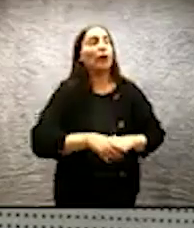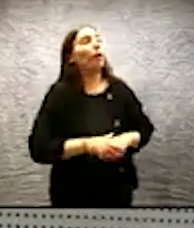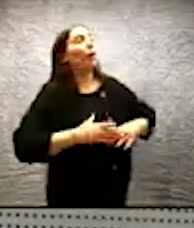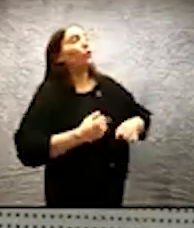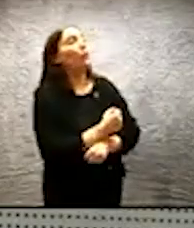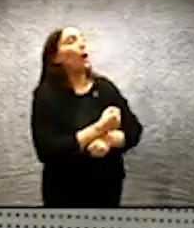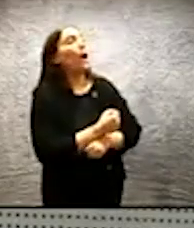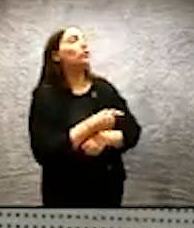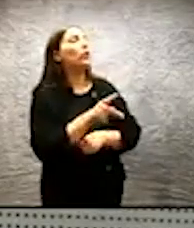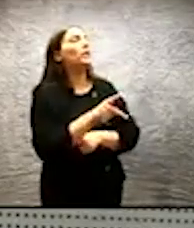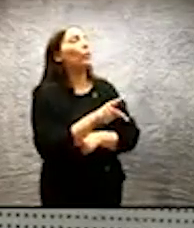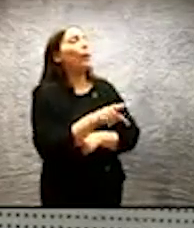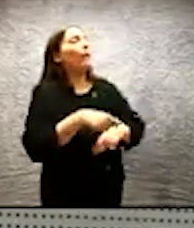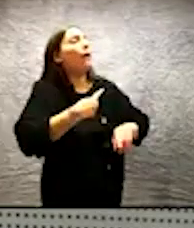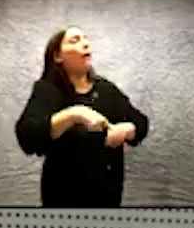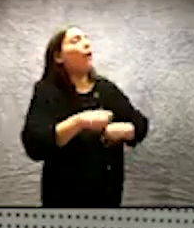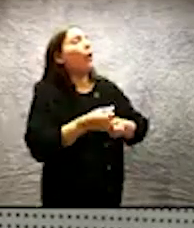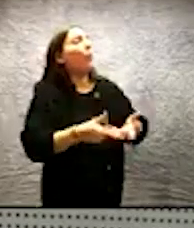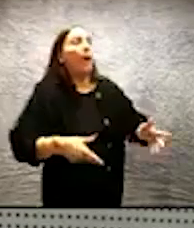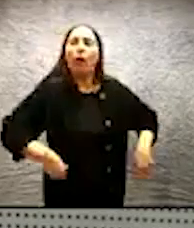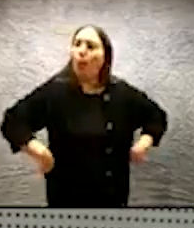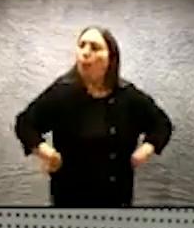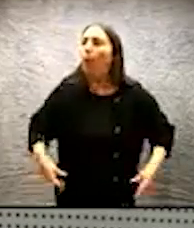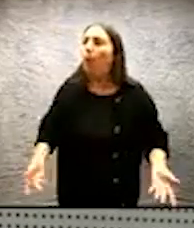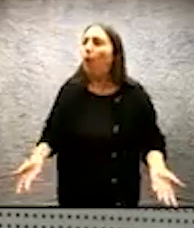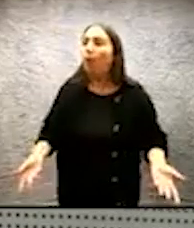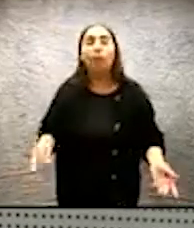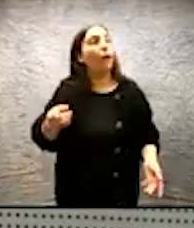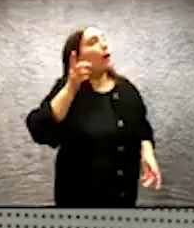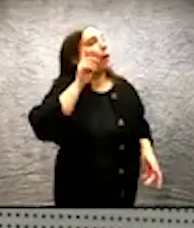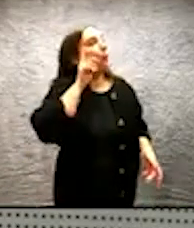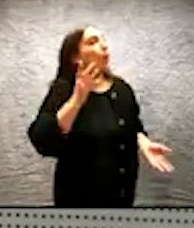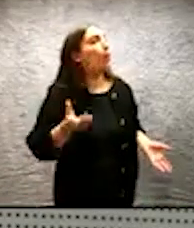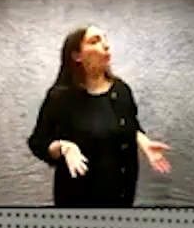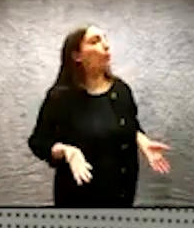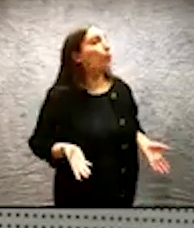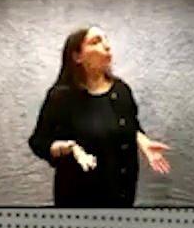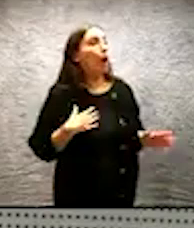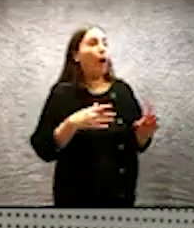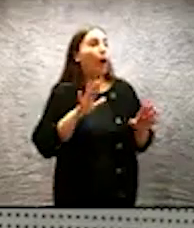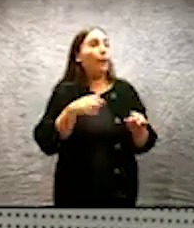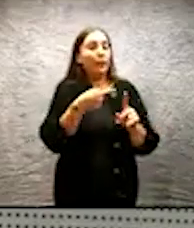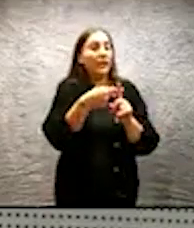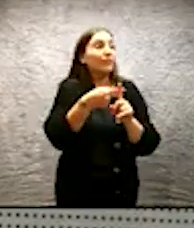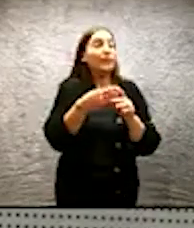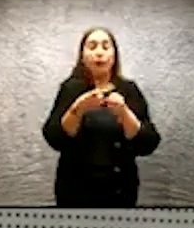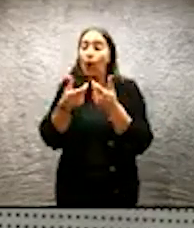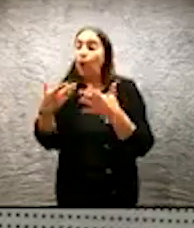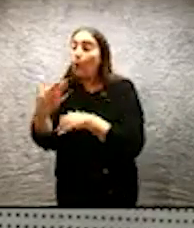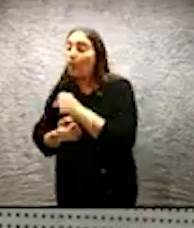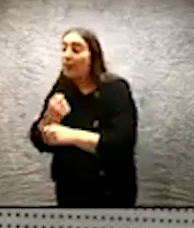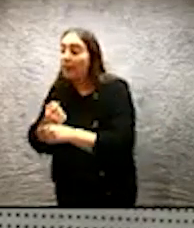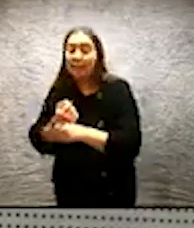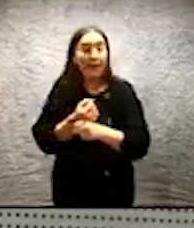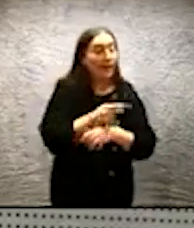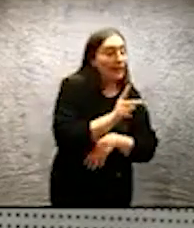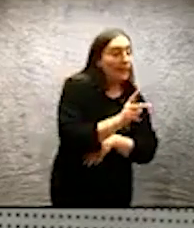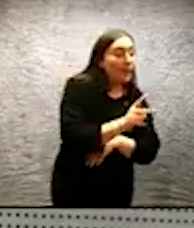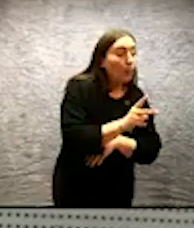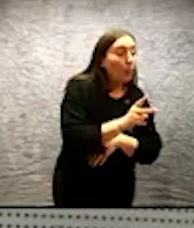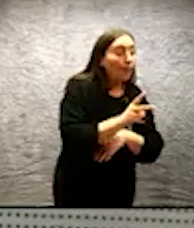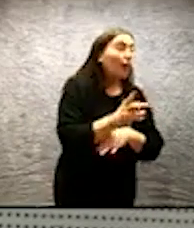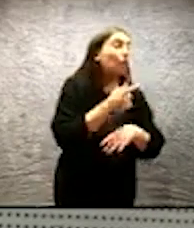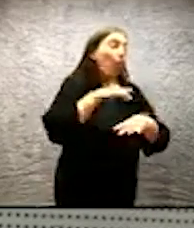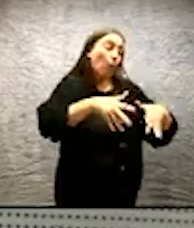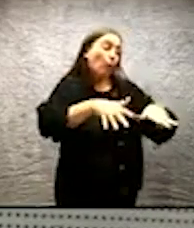par véhicule. Non, mais pourquoi ? C'est pour faire une division toute bête, le nombre d'années et puis le kilométrage, pour voir un peu les kilométrages moyens à